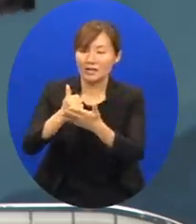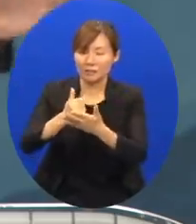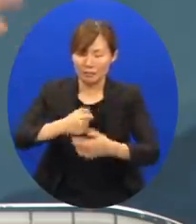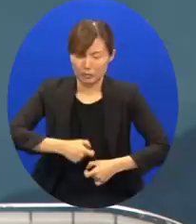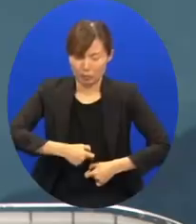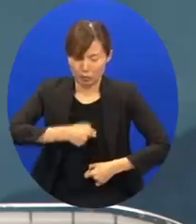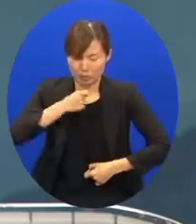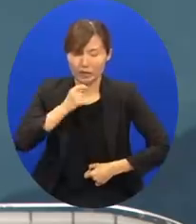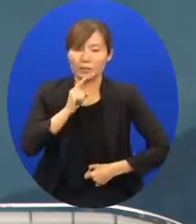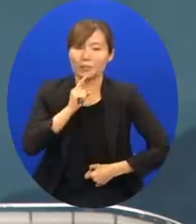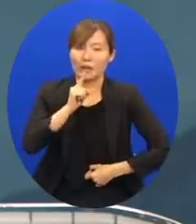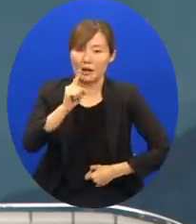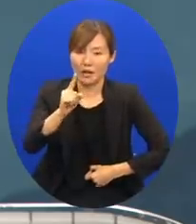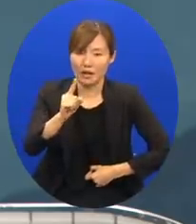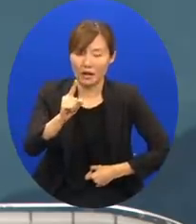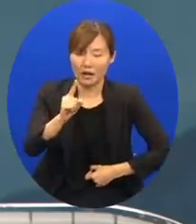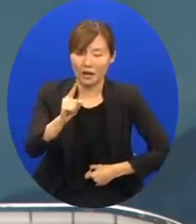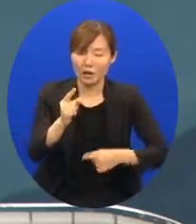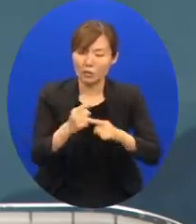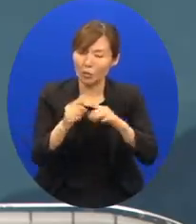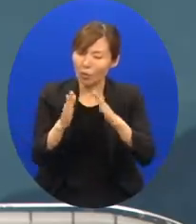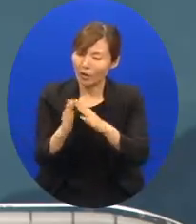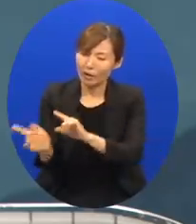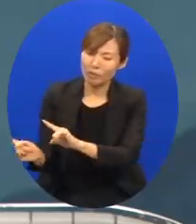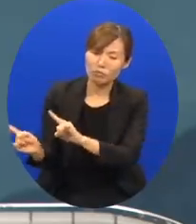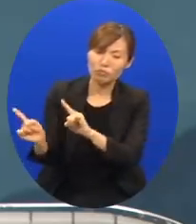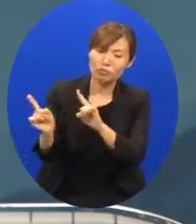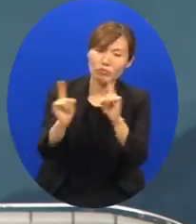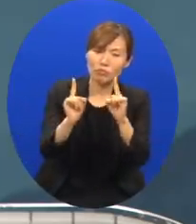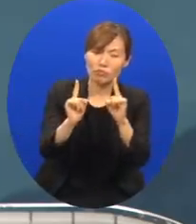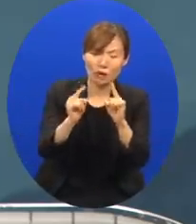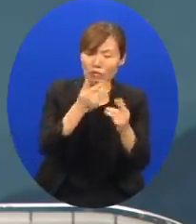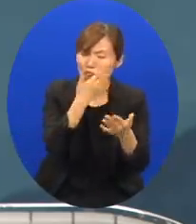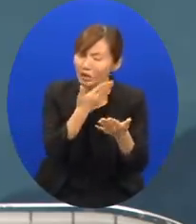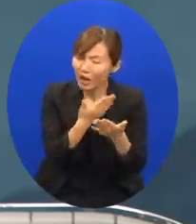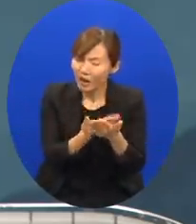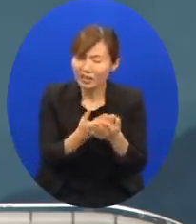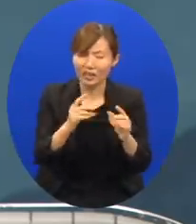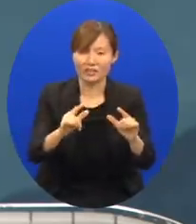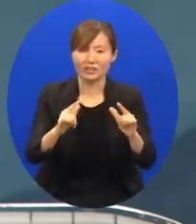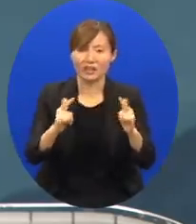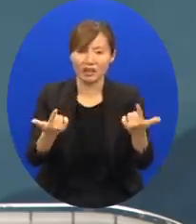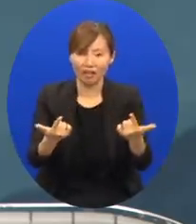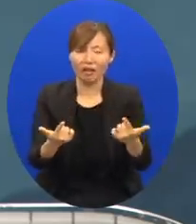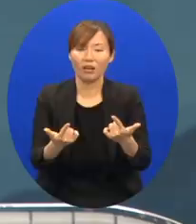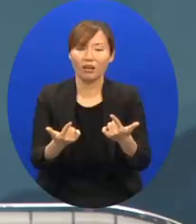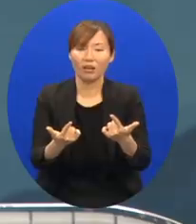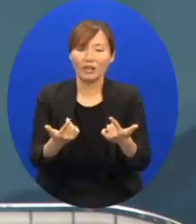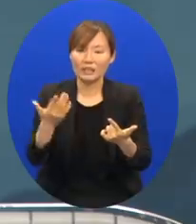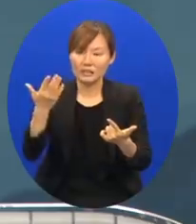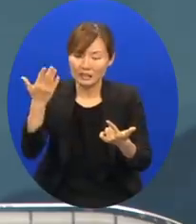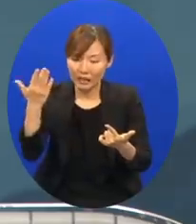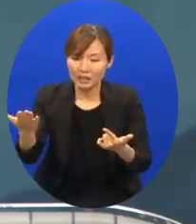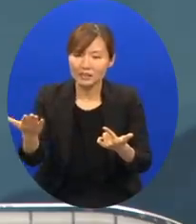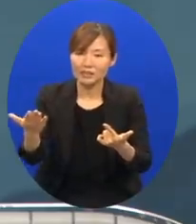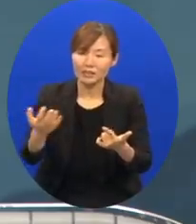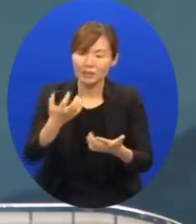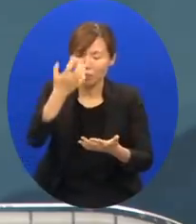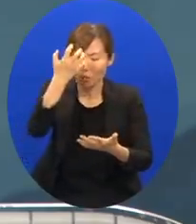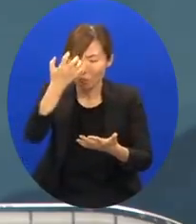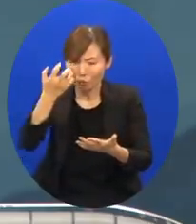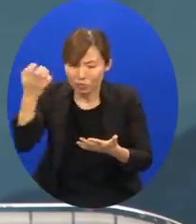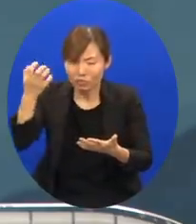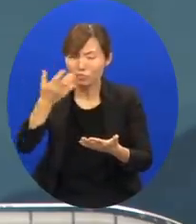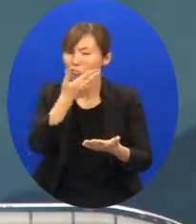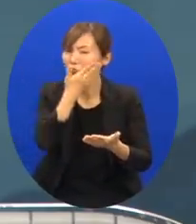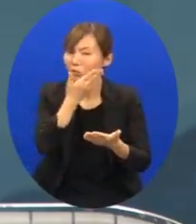교회가 부흥 되는 게 중요한 게 아님 당신의 영원히 당신이 어떤 상태인가를 말해주고 있습니다 교인들에게